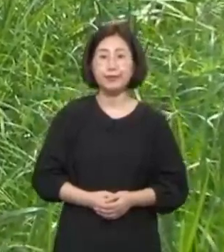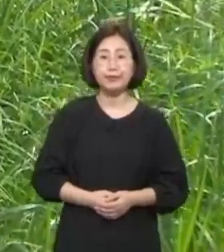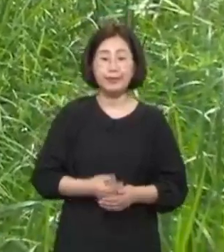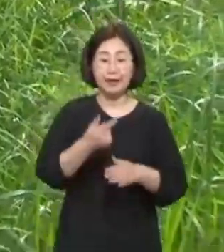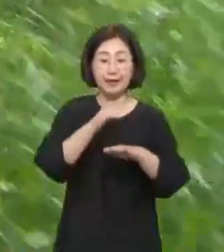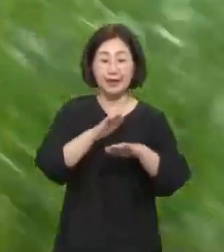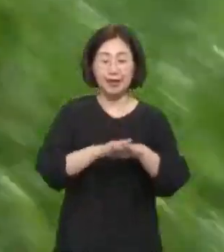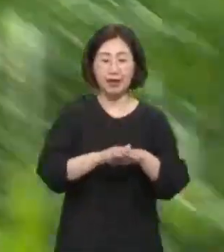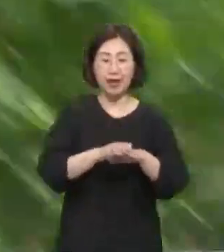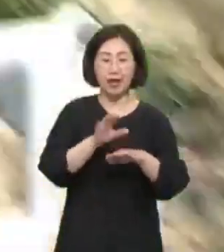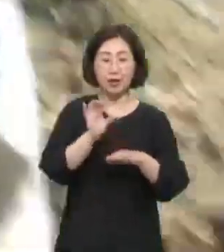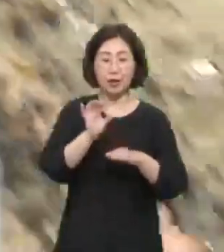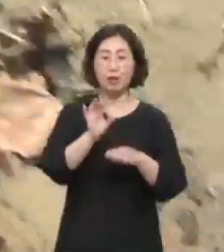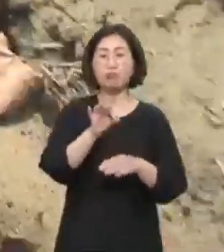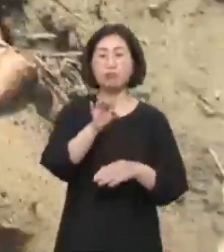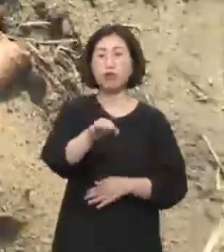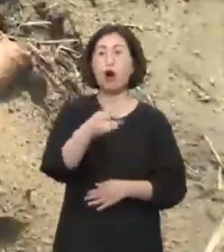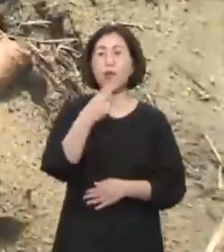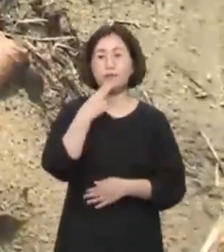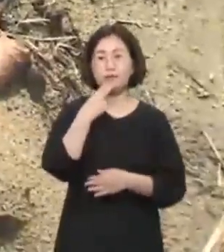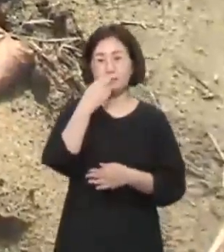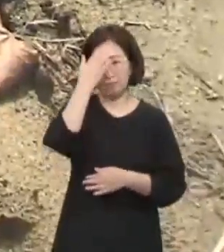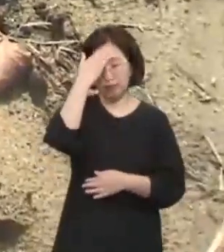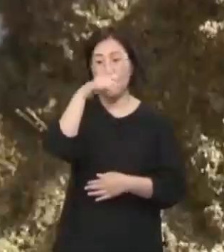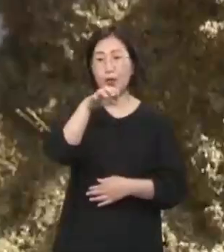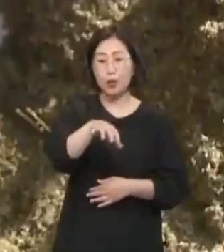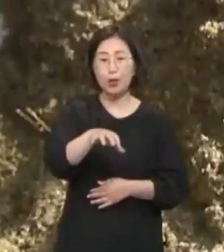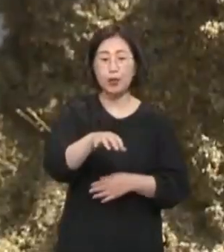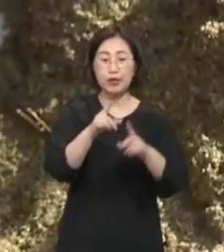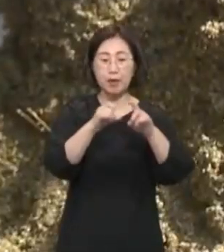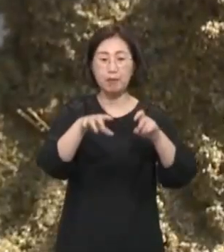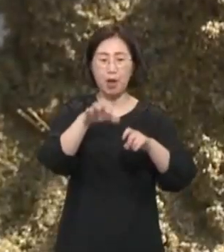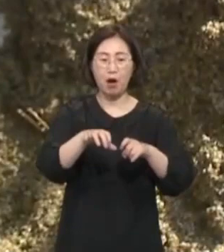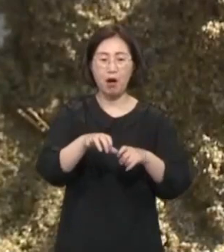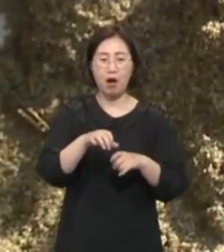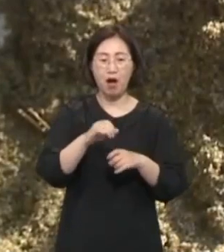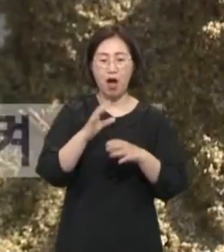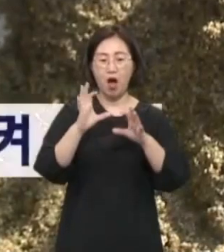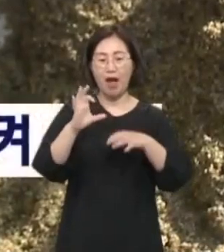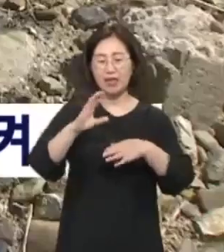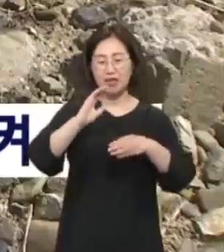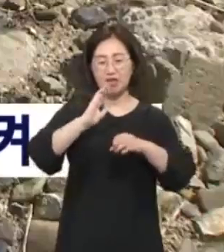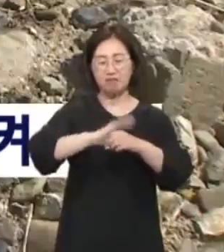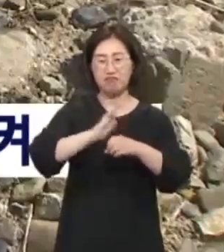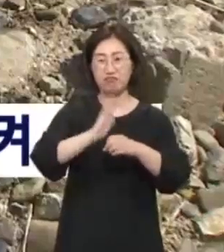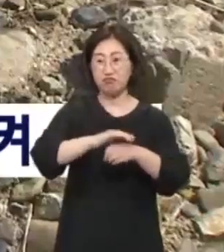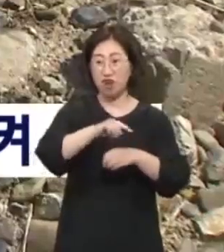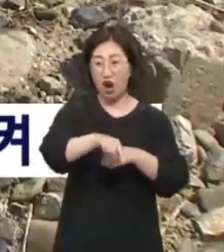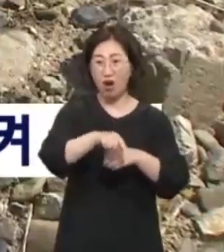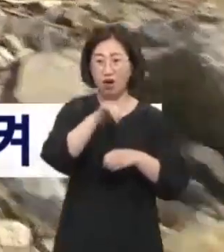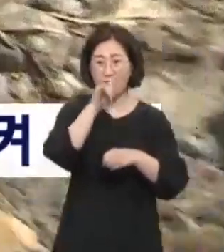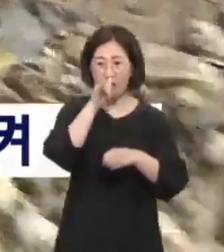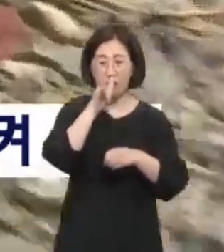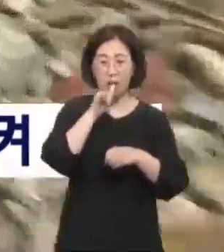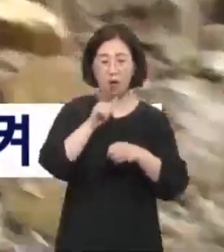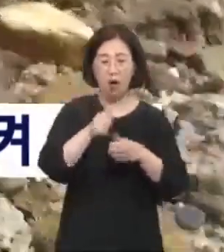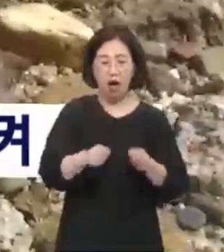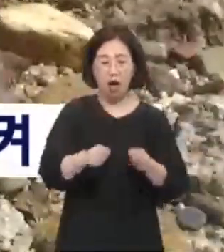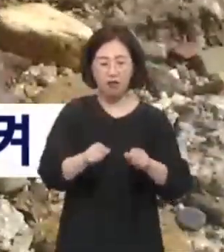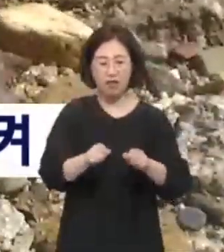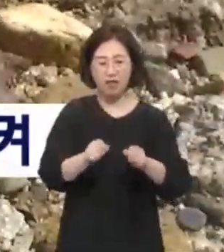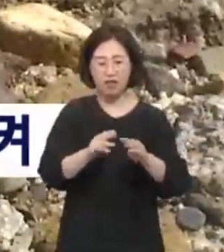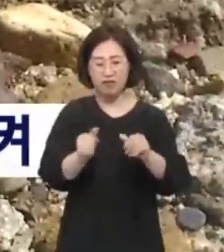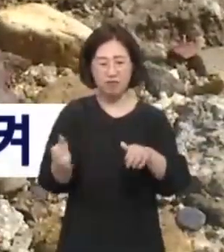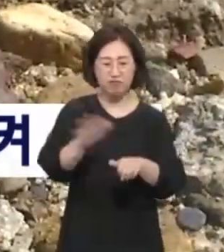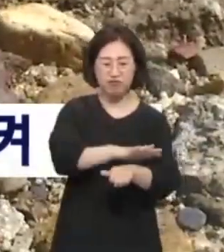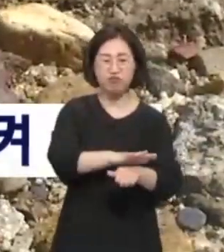대전의 한 무료 캠핑장. 변기가 천변 한가운데 놓여 있고 가스레인지는 마치 화석처럼 땅에 굳게